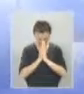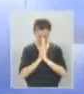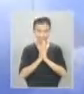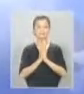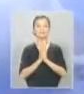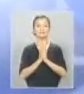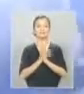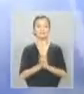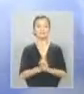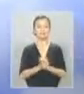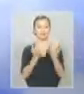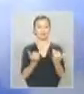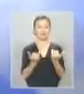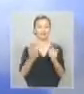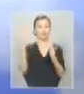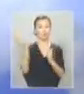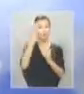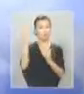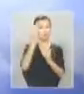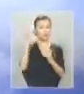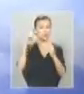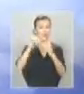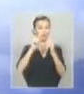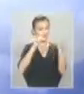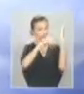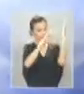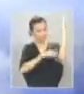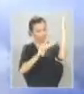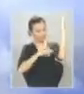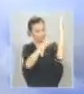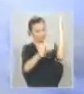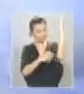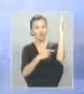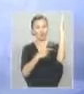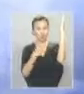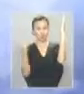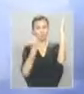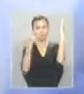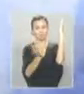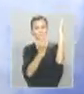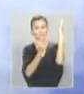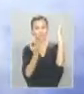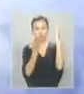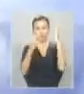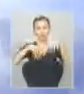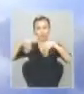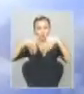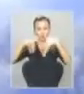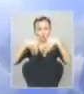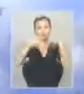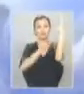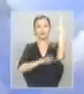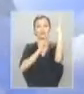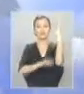สวัสดีค่ะระยะนี้ลมมรสุมตะวันออกเฉียงเหนือที่พัดปกคลุมภาคใต้และอ่าวไทยนั้นมีกำลังค่อนข้างแรงนะคะก็ขอให้ประชาชนในพื้นที่เสี่ยงภัยทางภาค